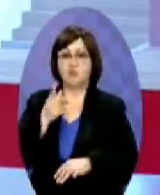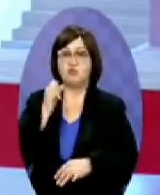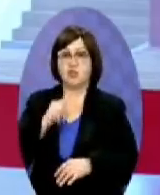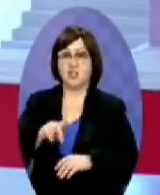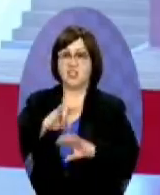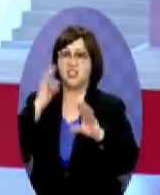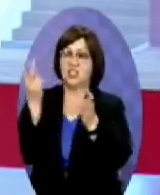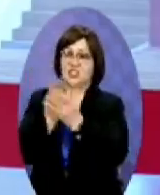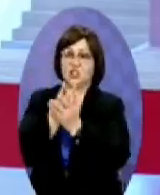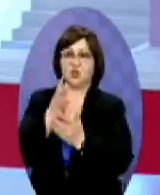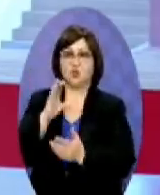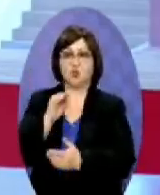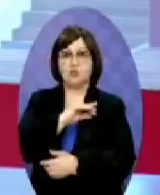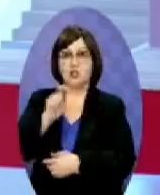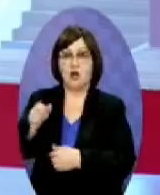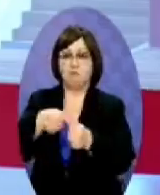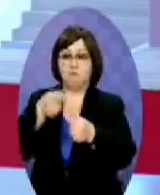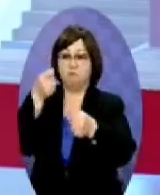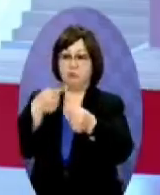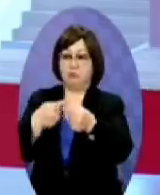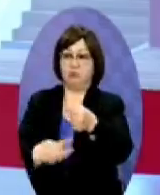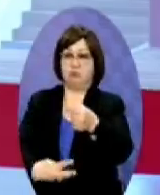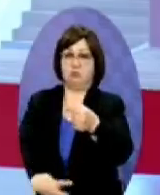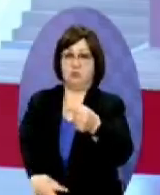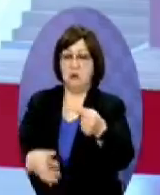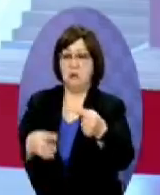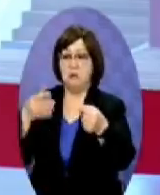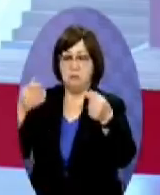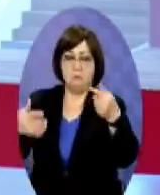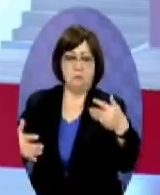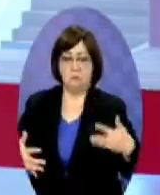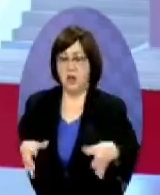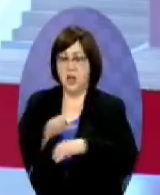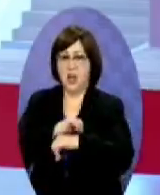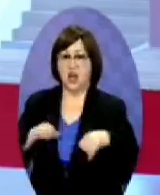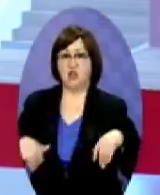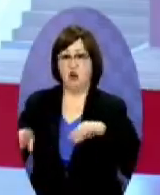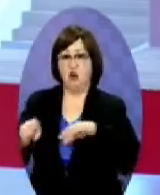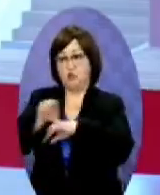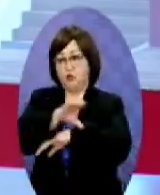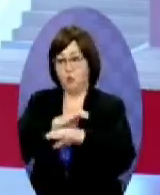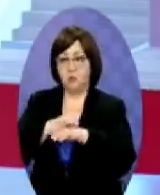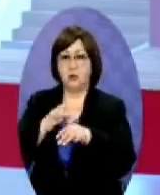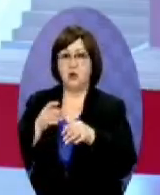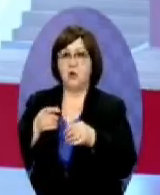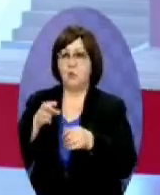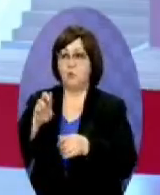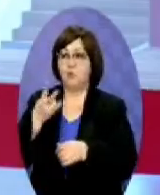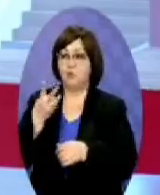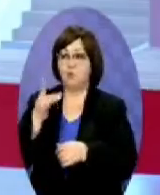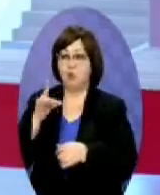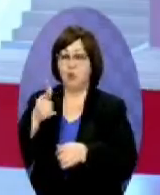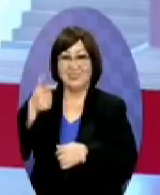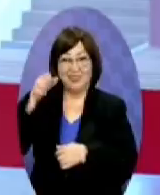байна. Ингэснээр иргэд хороо эсвэл сумаасан бүх төрлийн бүртгэлийн үйлчлэгийг авдаг болох нэ.